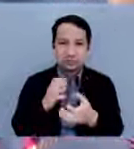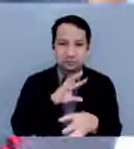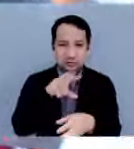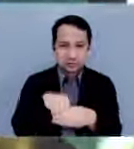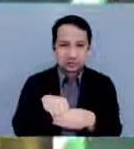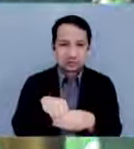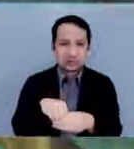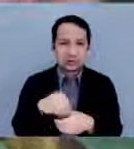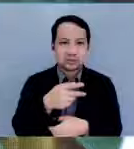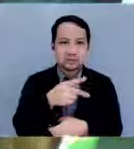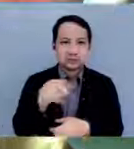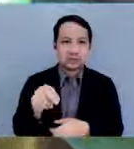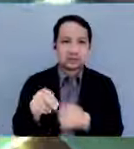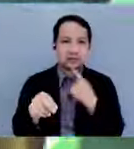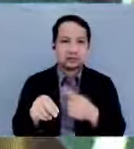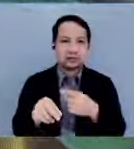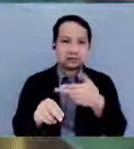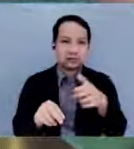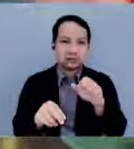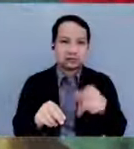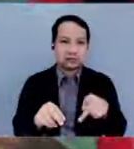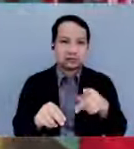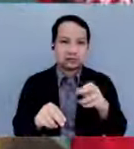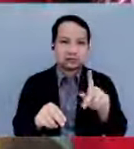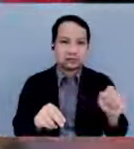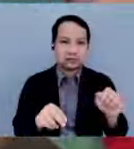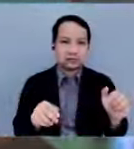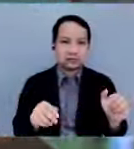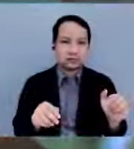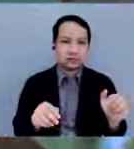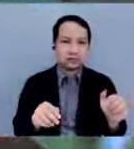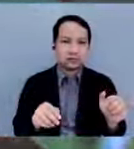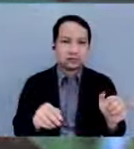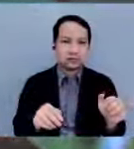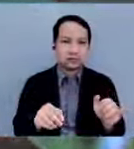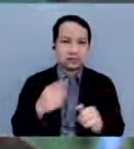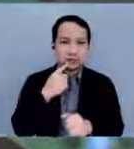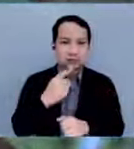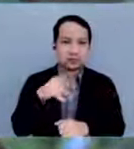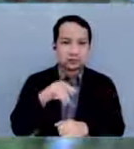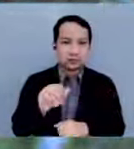lang po ako sa Hula Hoopers Kati or Hula Hoopers page.